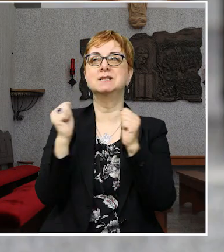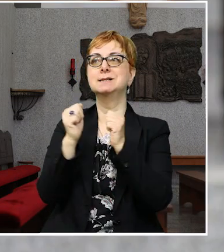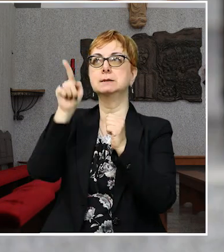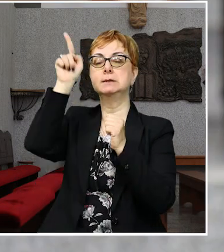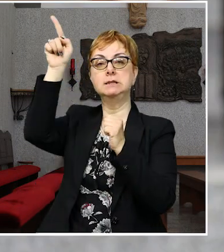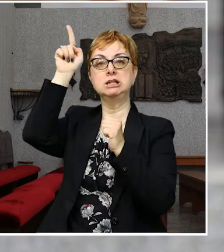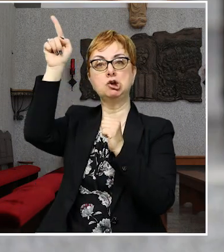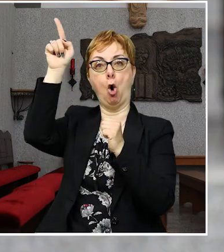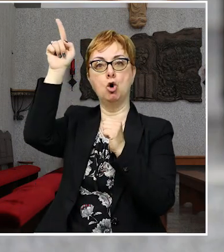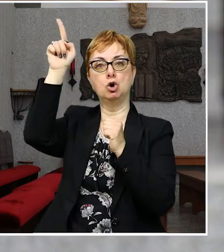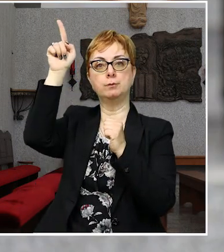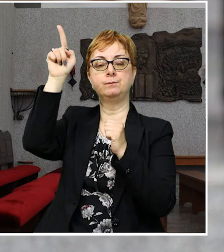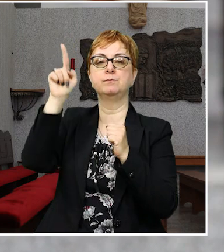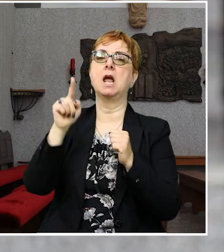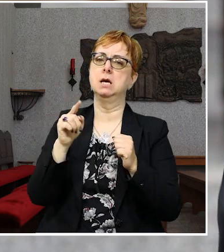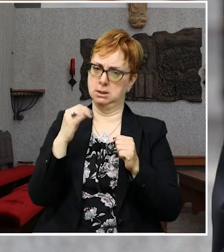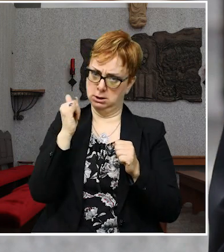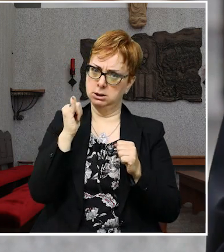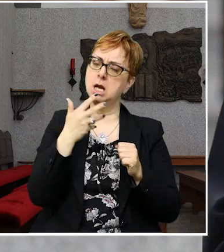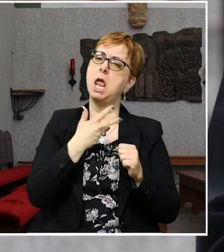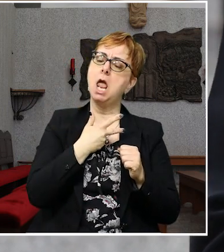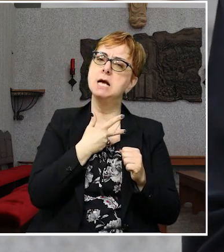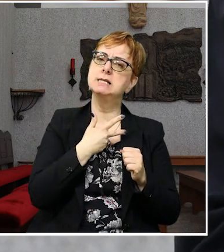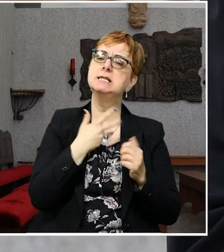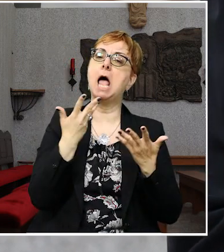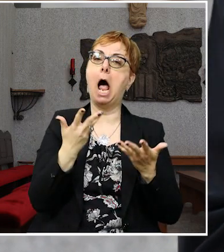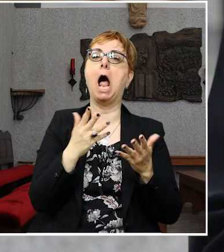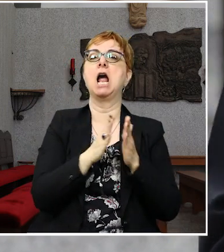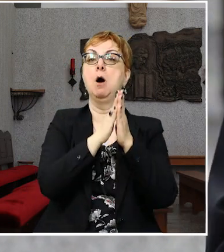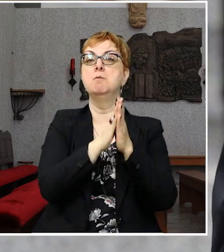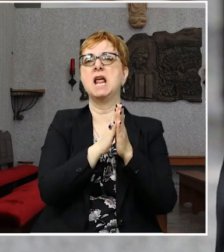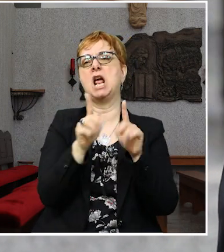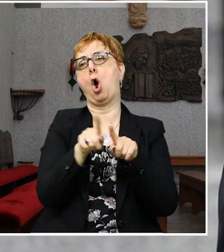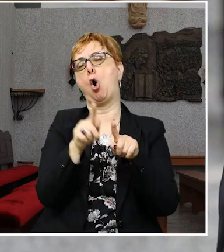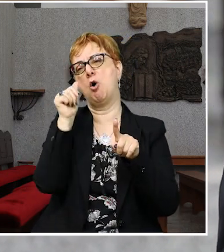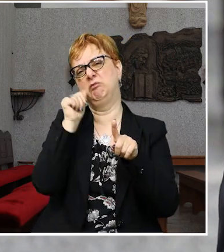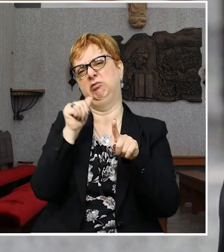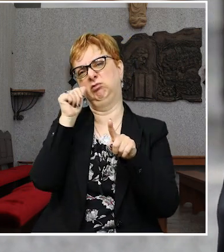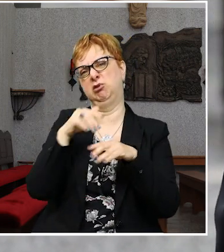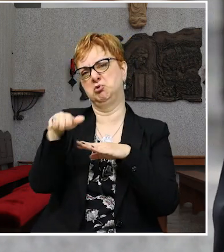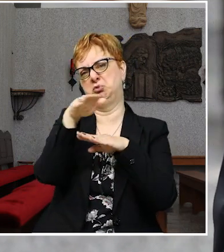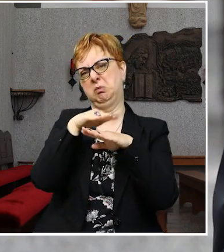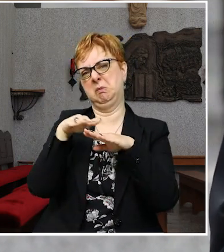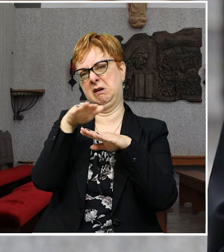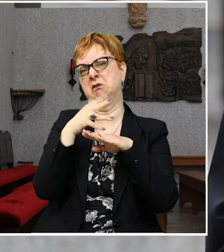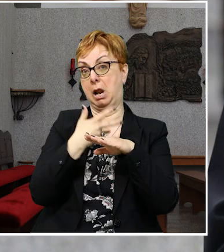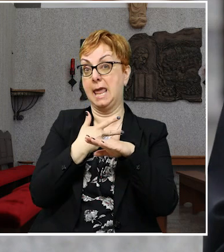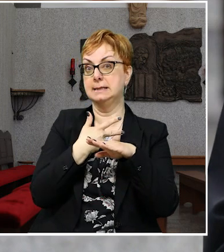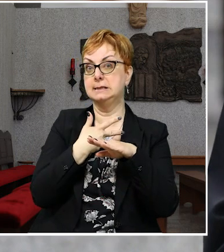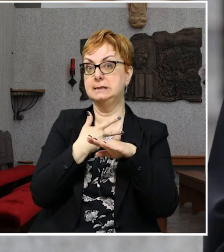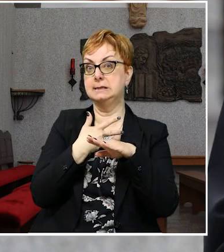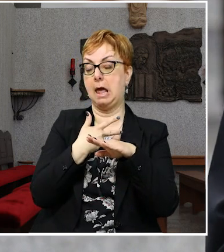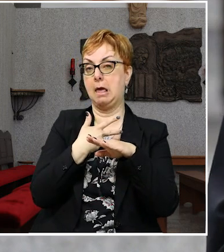Dio. Certo, esiste anche una preghiera fasulla, una